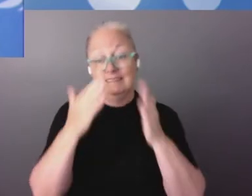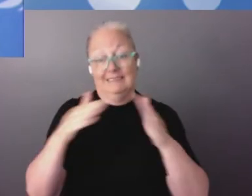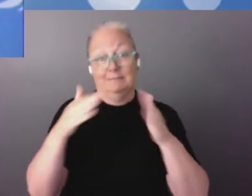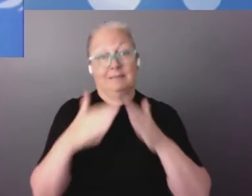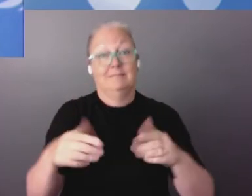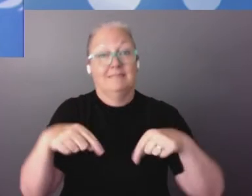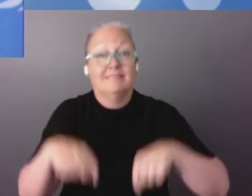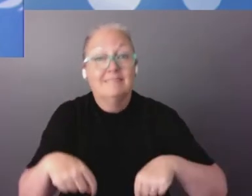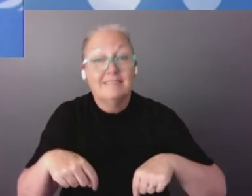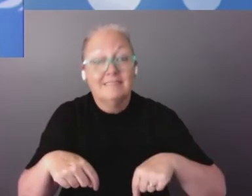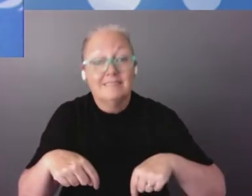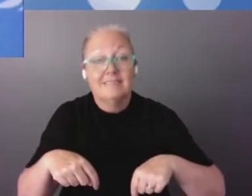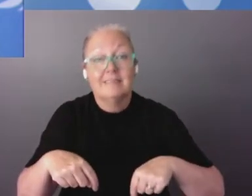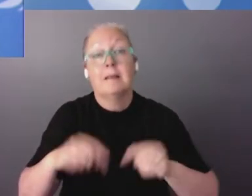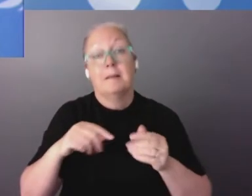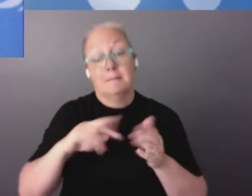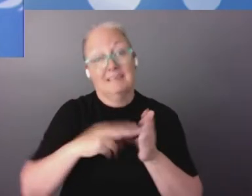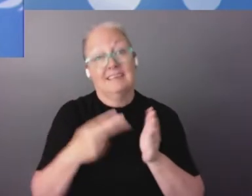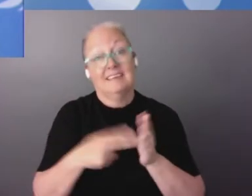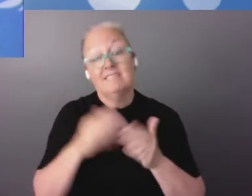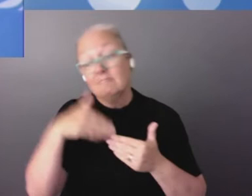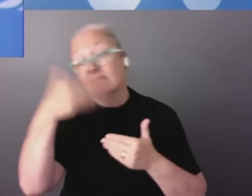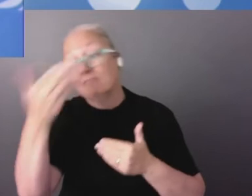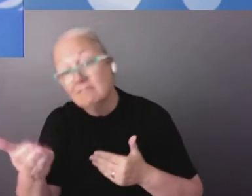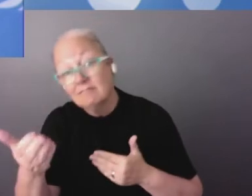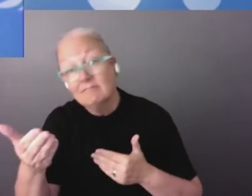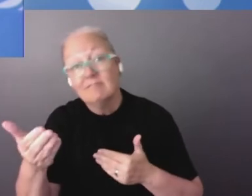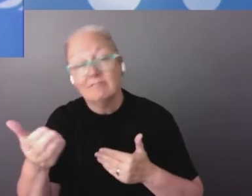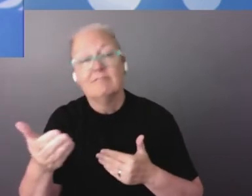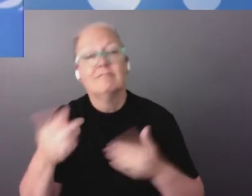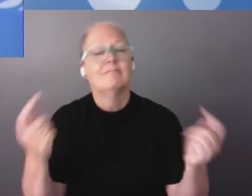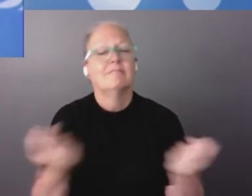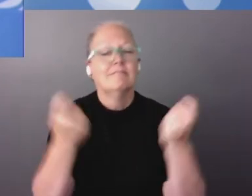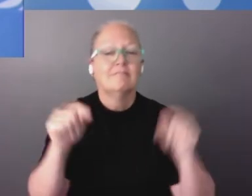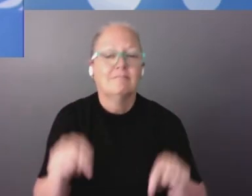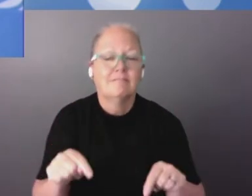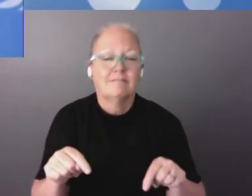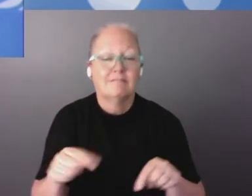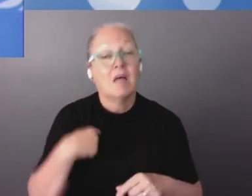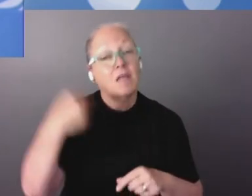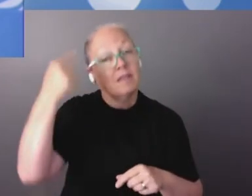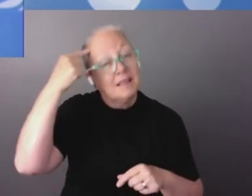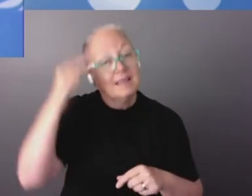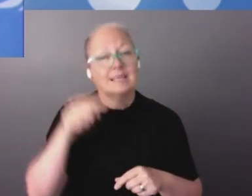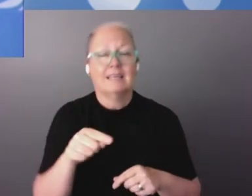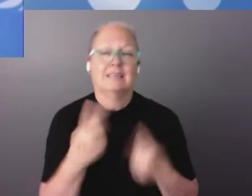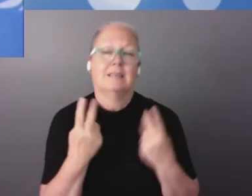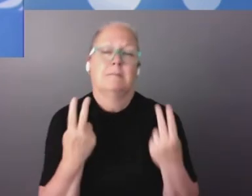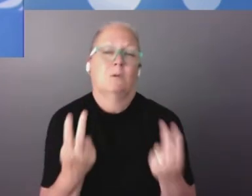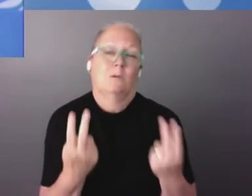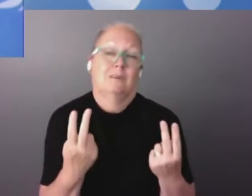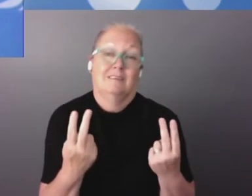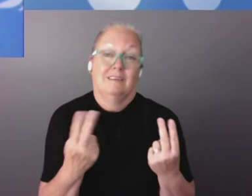بليونين و900 مليون شخص، لا يستطيعون الوصول